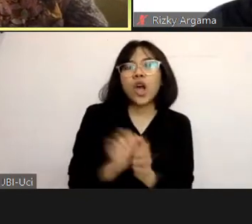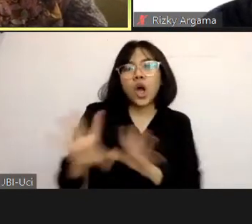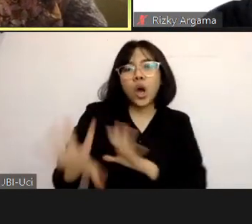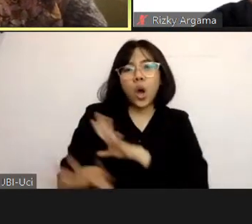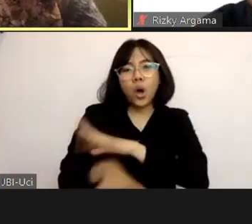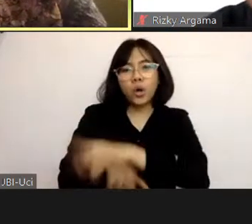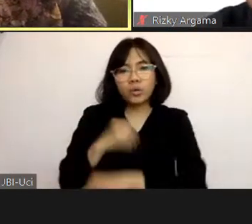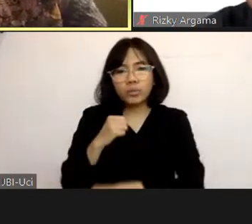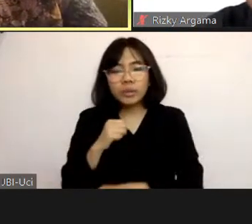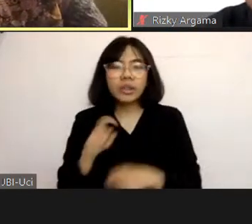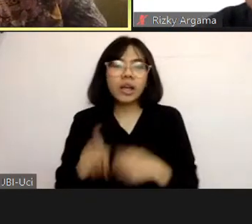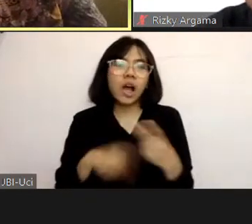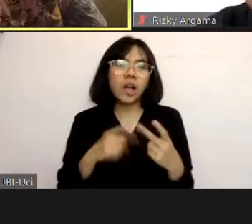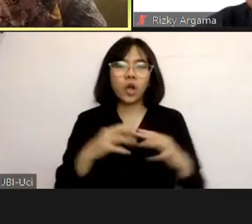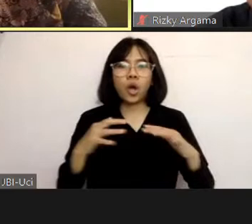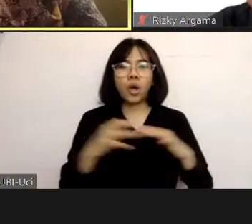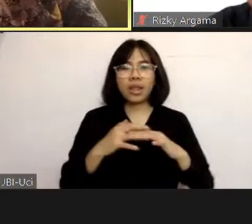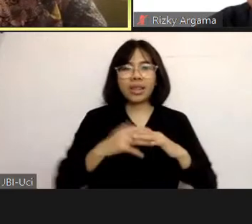pengambilan lahan yang tidak